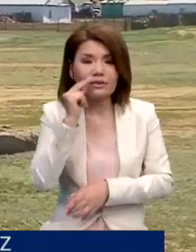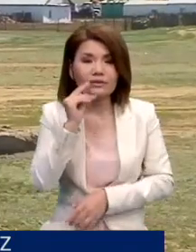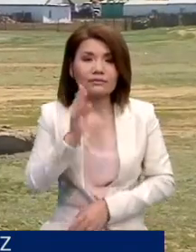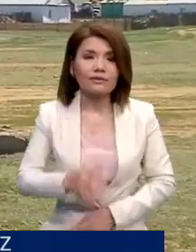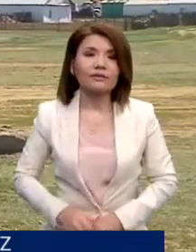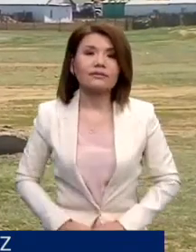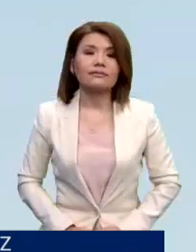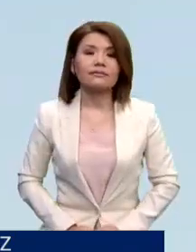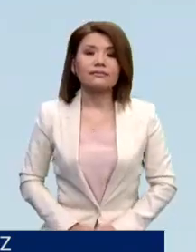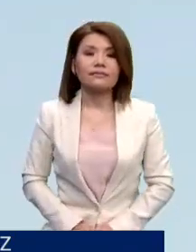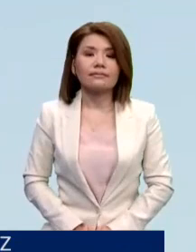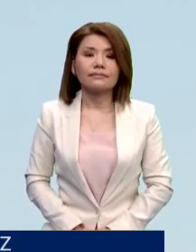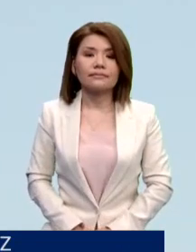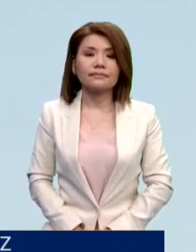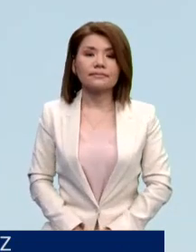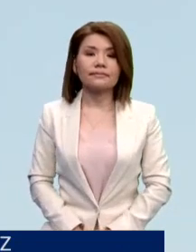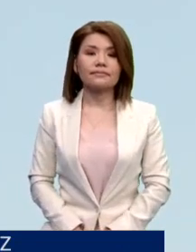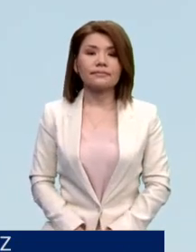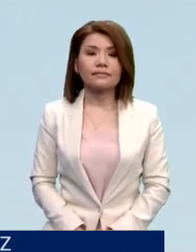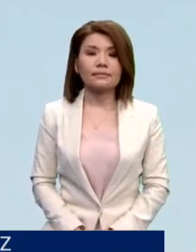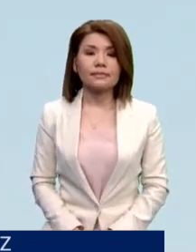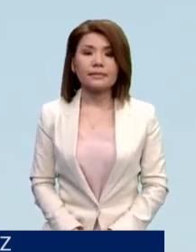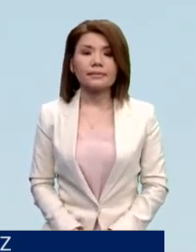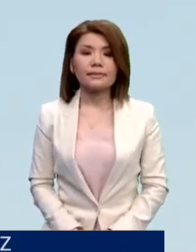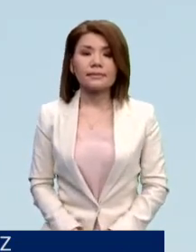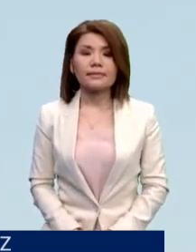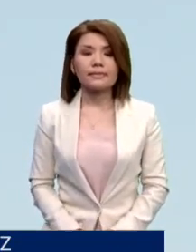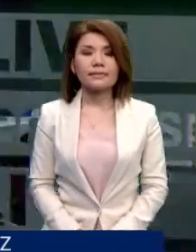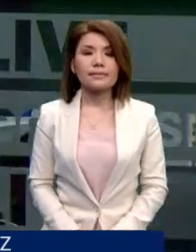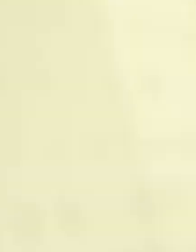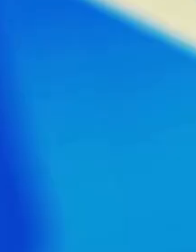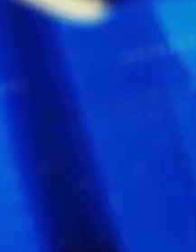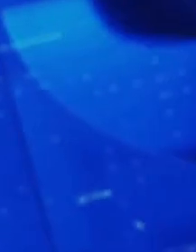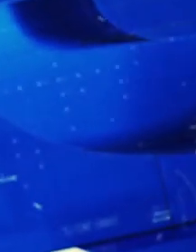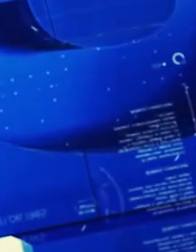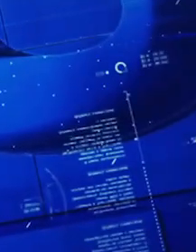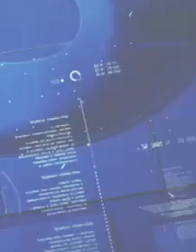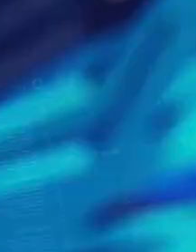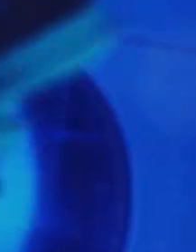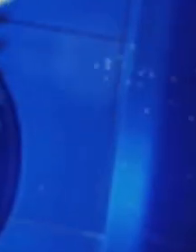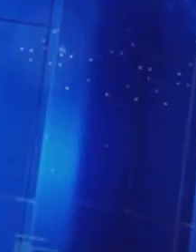Айман Сағатай, Дмитрий Обырок, Атамекен бизнес арнасы, Қарағанды облысынан.